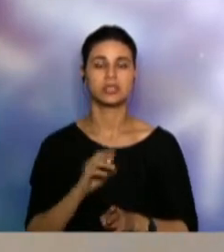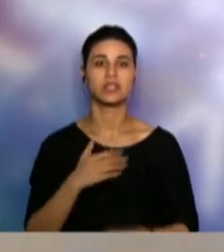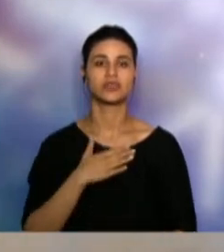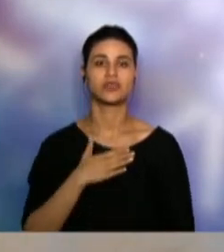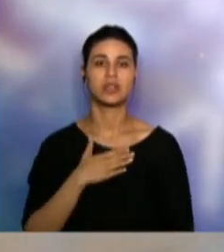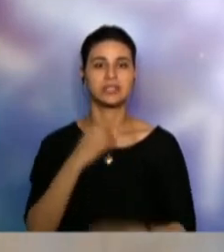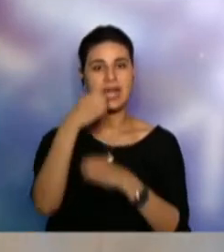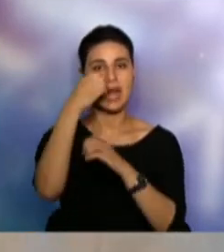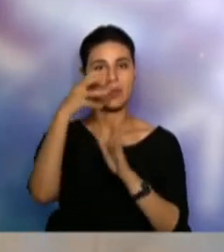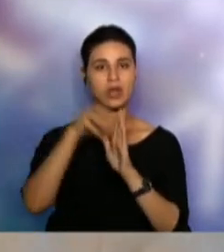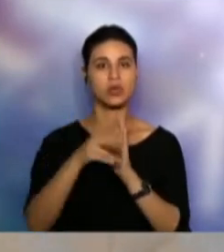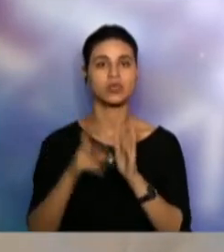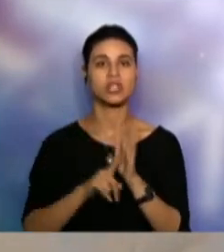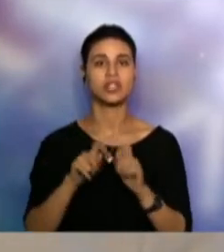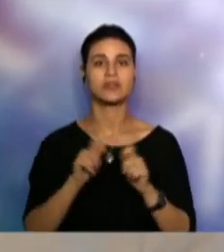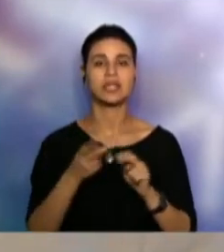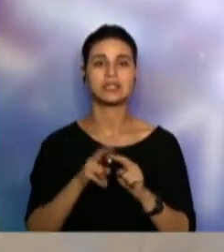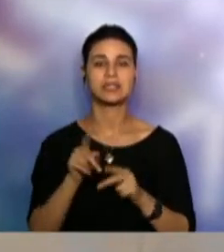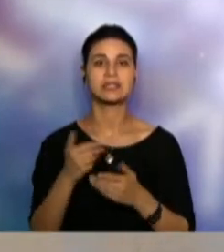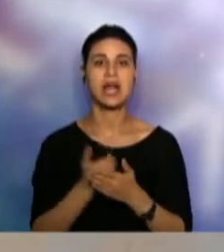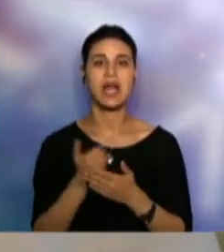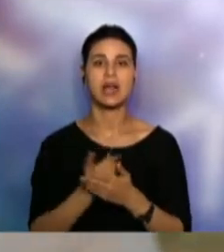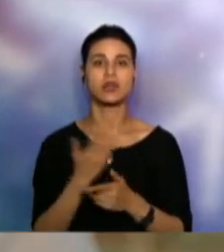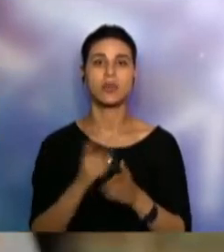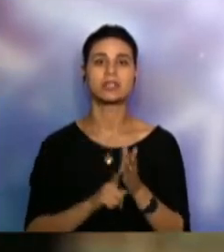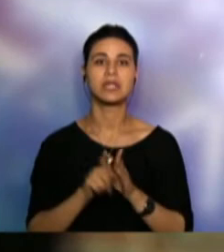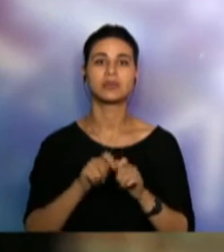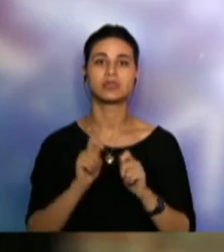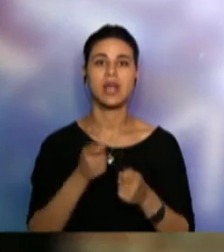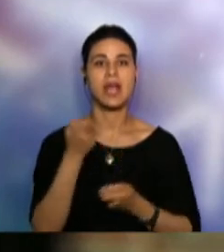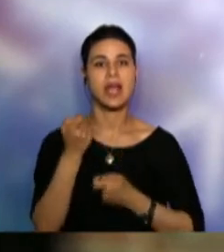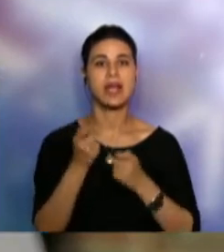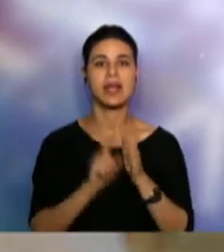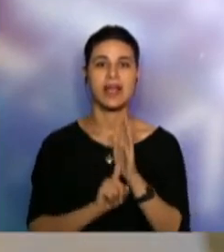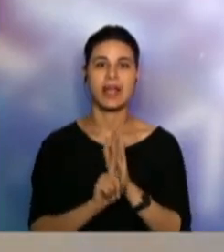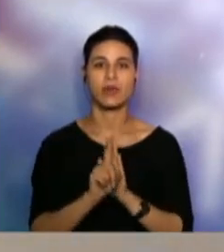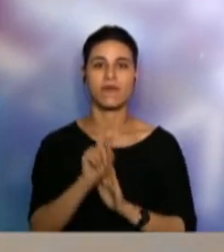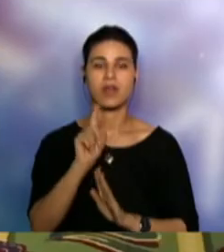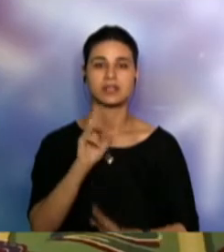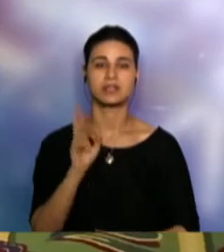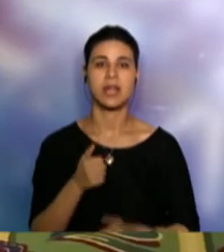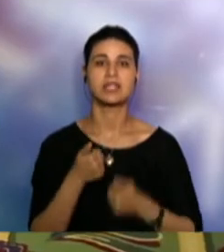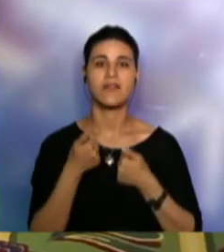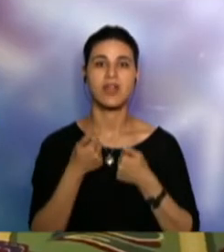ჩვენ ვცდილობთ შევქმნათ ის ახალი ტექნოლოგიები, რომლებიც დაფუძნებულია ღეროვან უჯრედებზე და